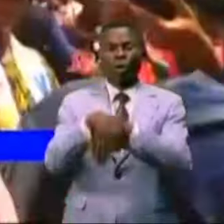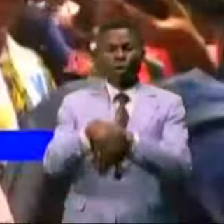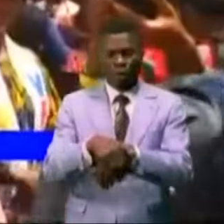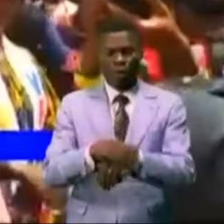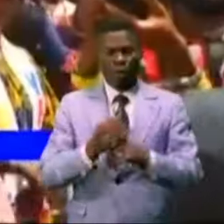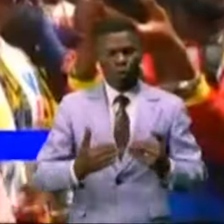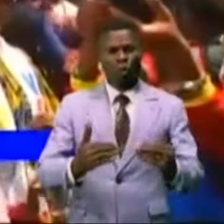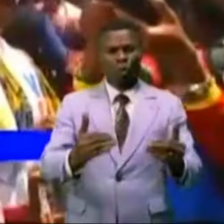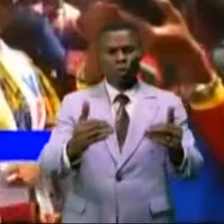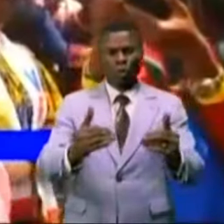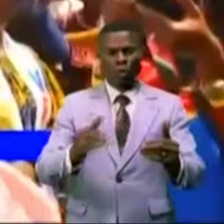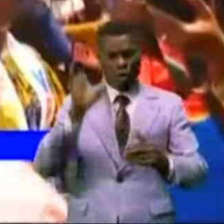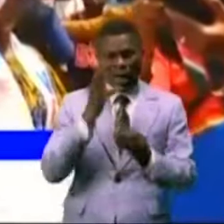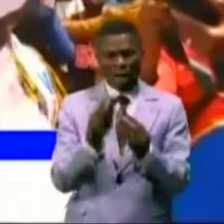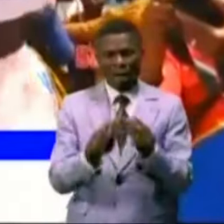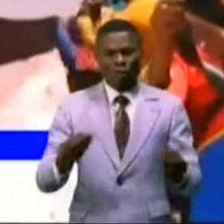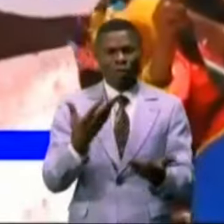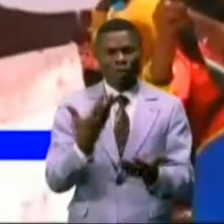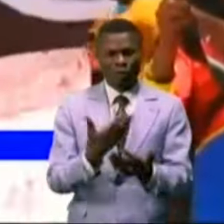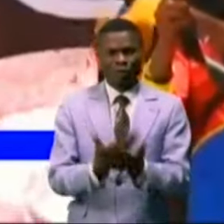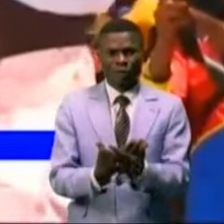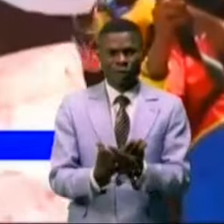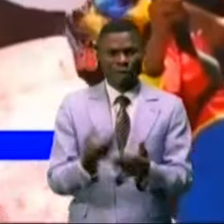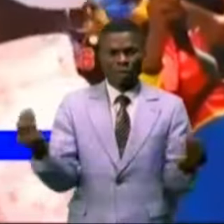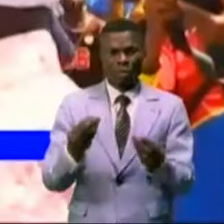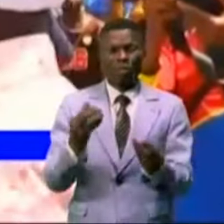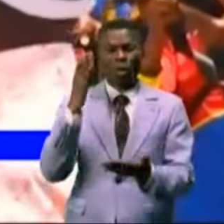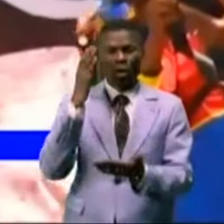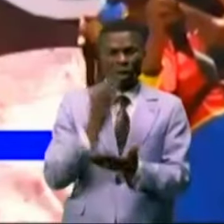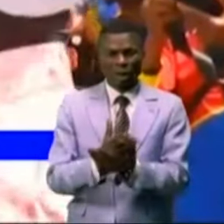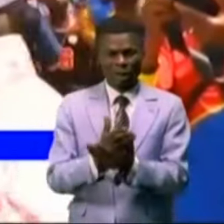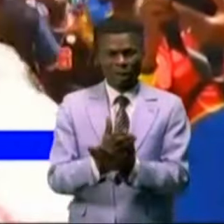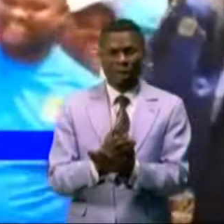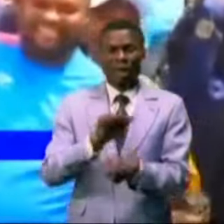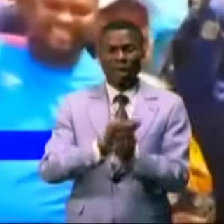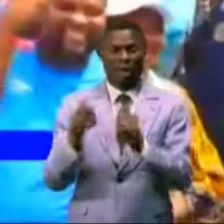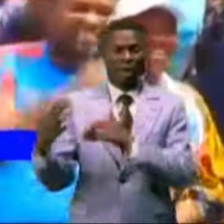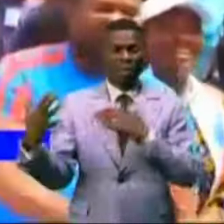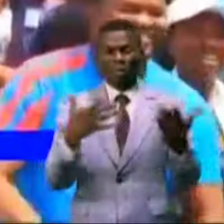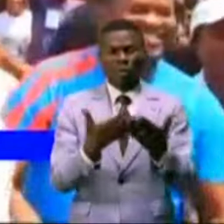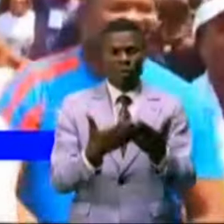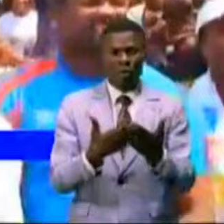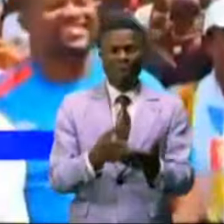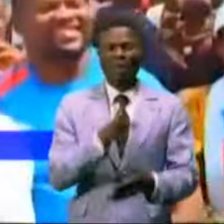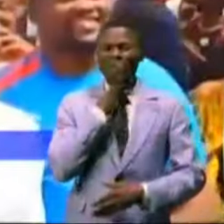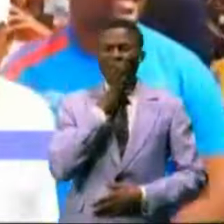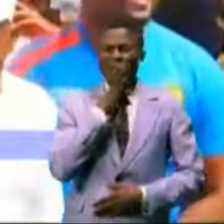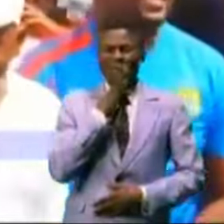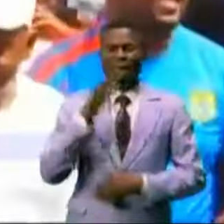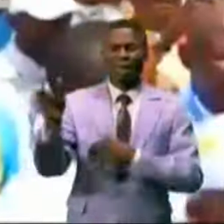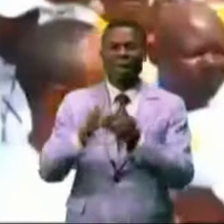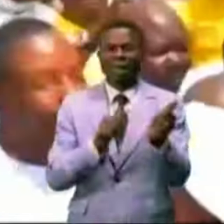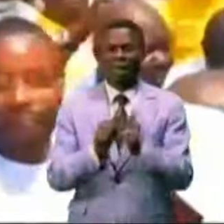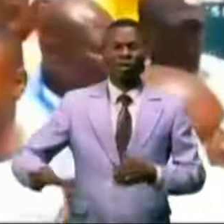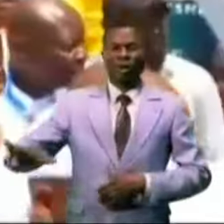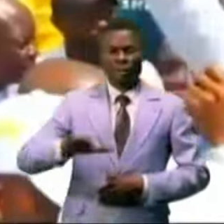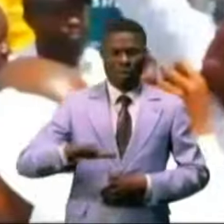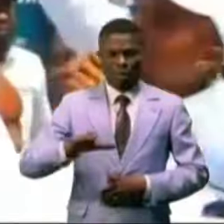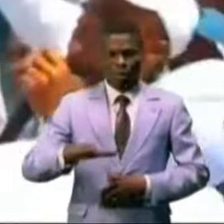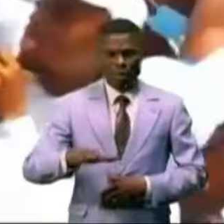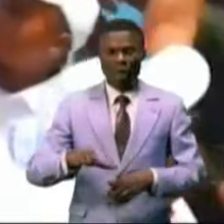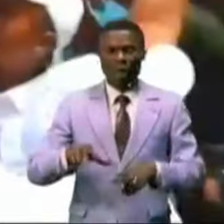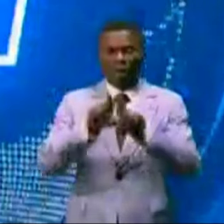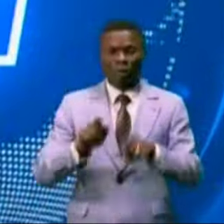continu à trouver des solutions idoines afin de lutter contre ce fléau qui gangrène des États qu'est le